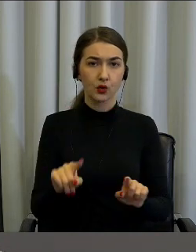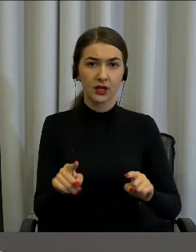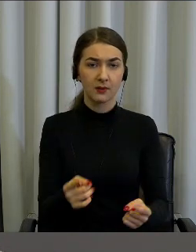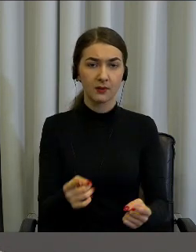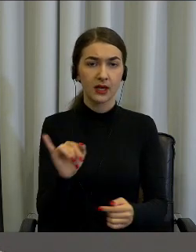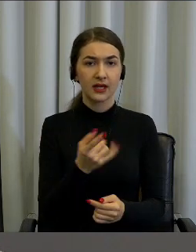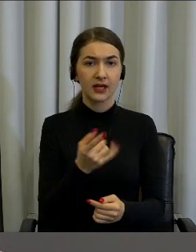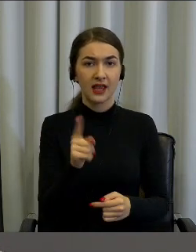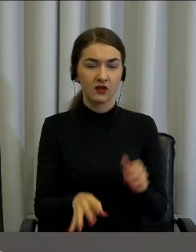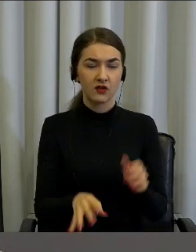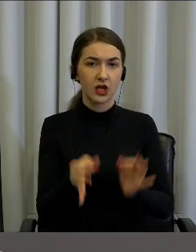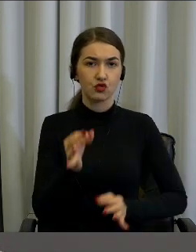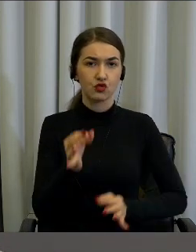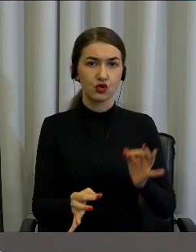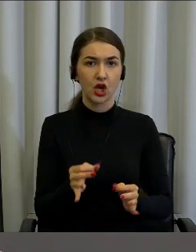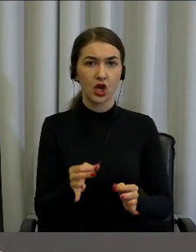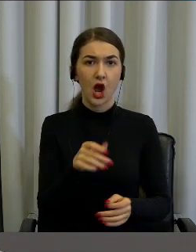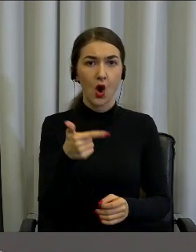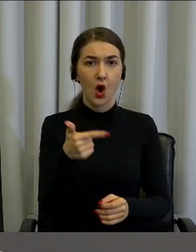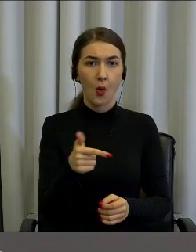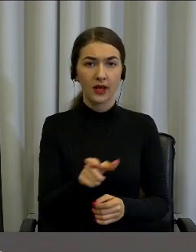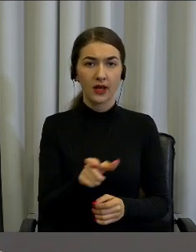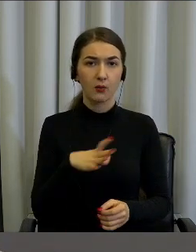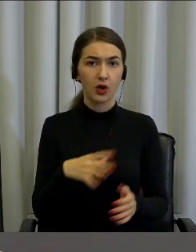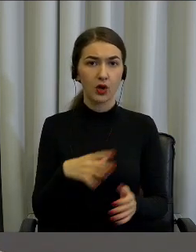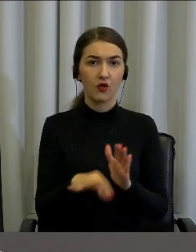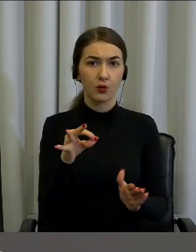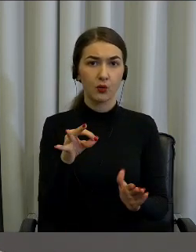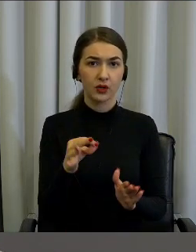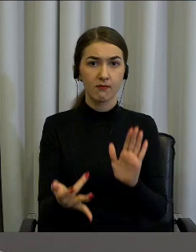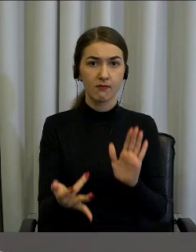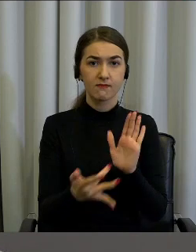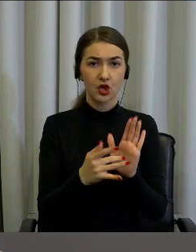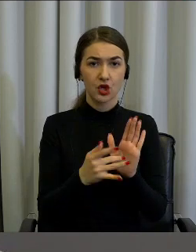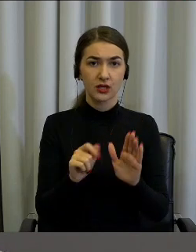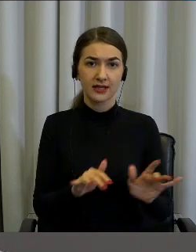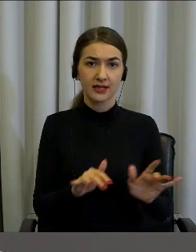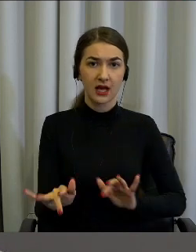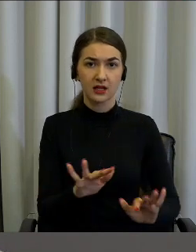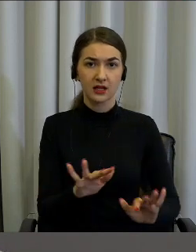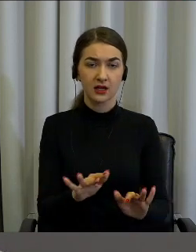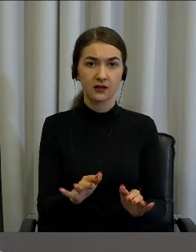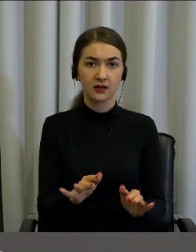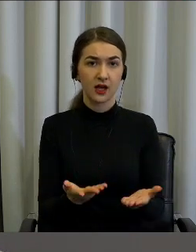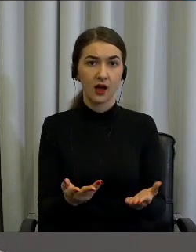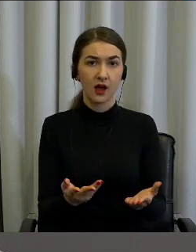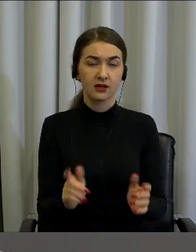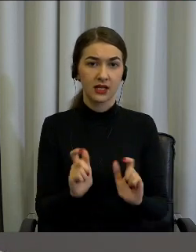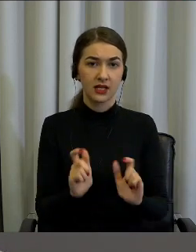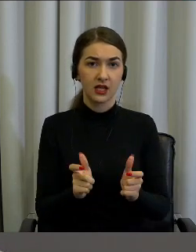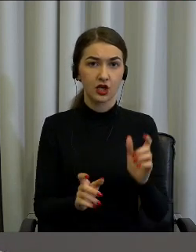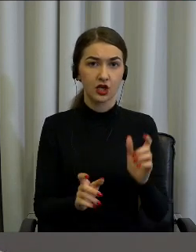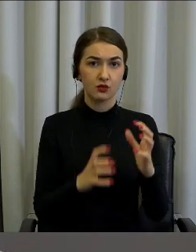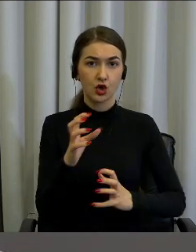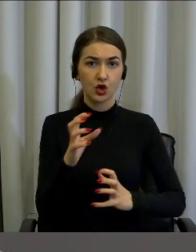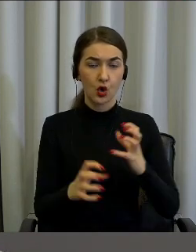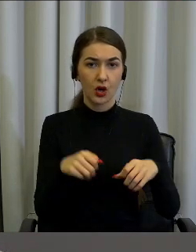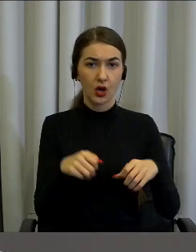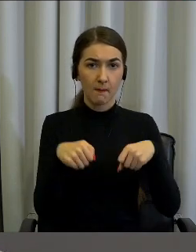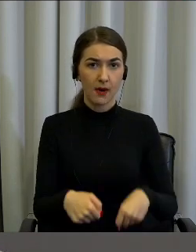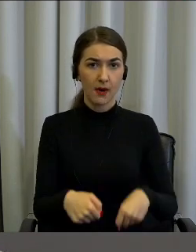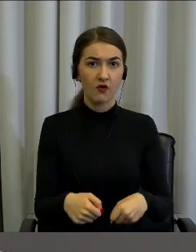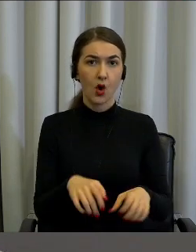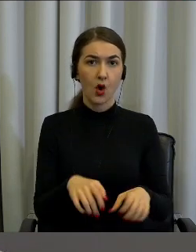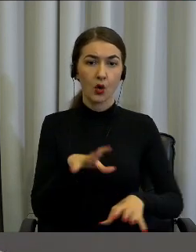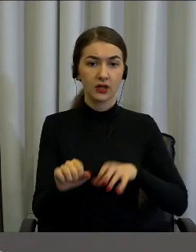навіть засуджених громадян були обрані мішенню за діяльність якою згідно з Міжнародним гуманітарним правом окупаційна влада в